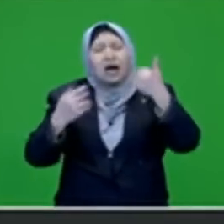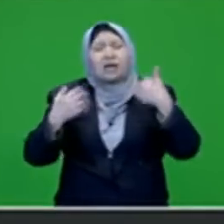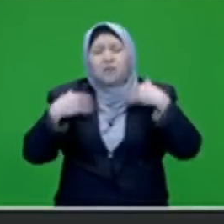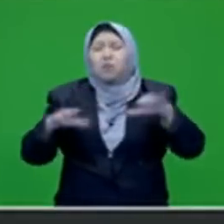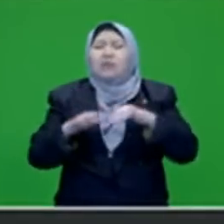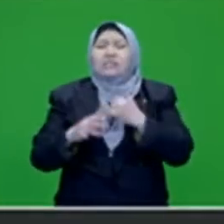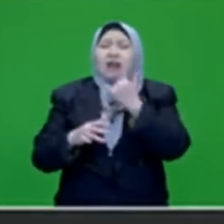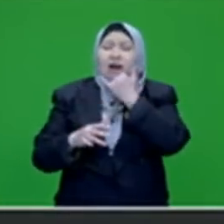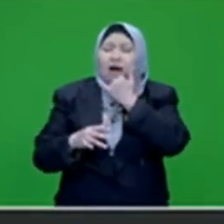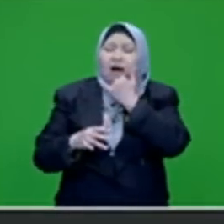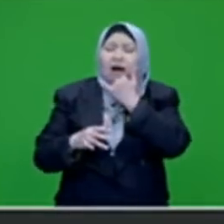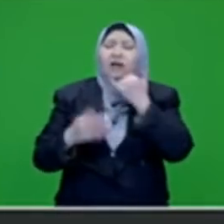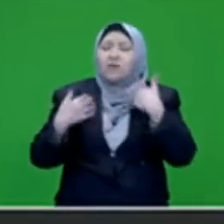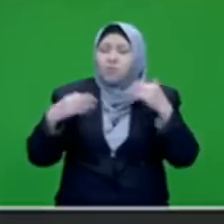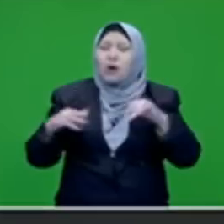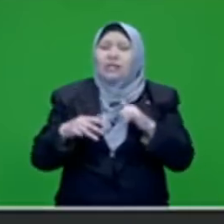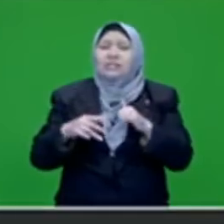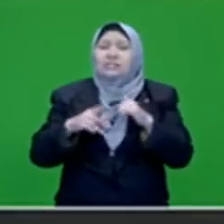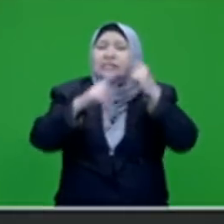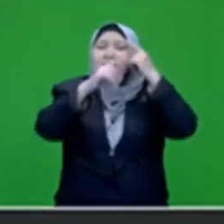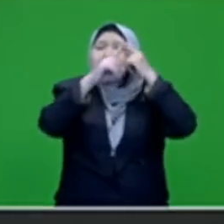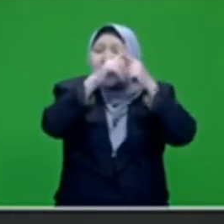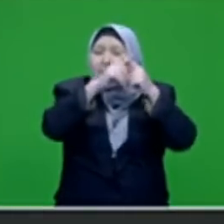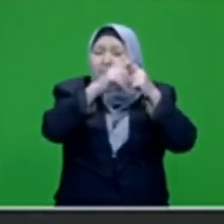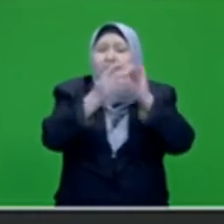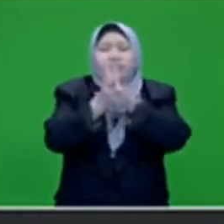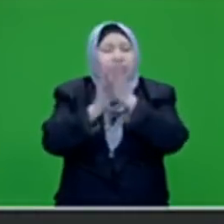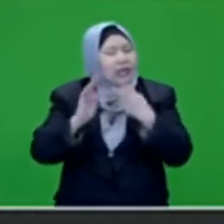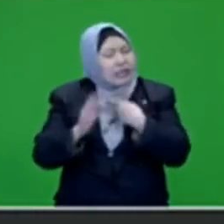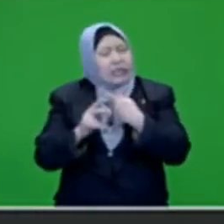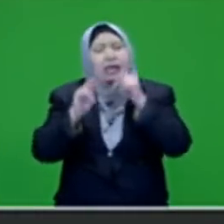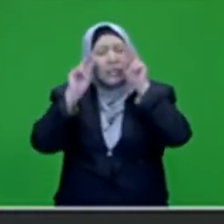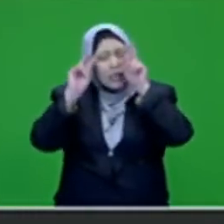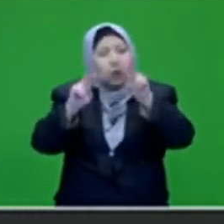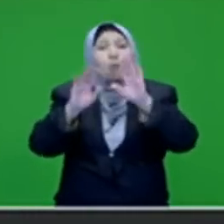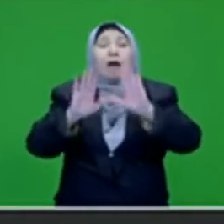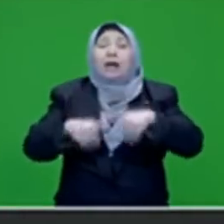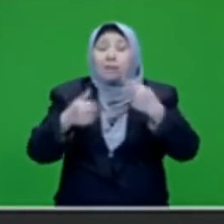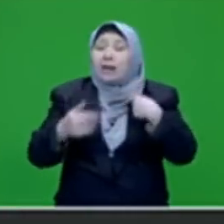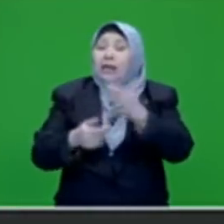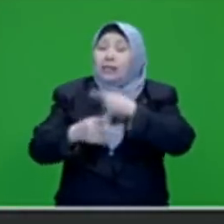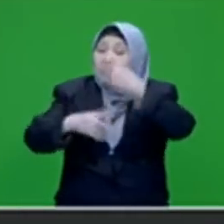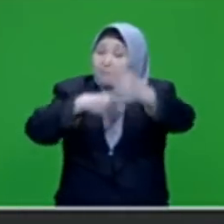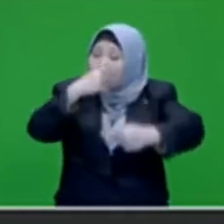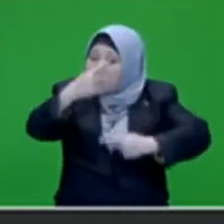silap. Jadi, mesti kita melihat bagaimana kita buat proses